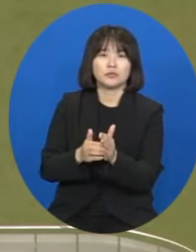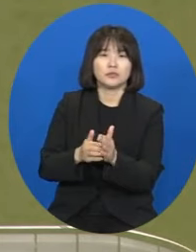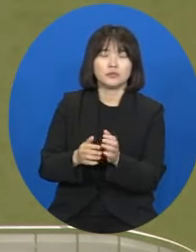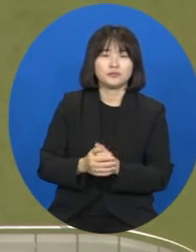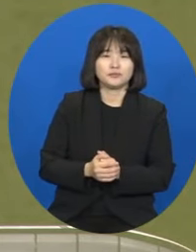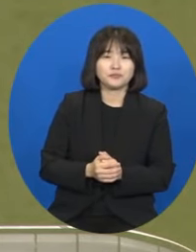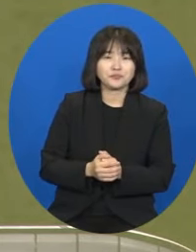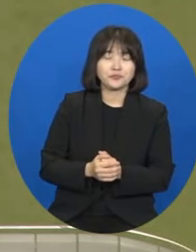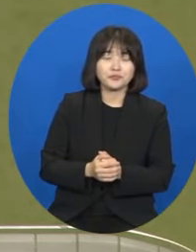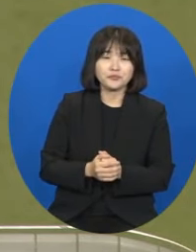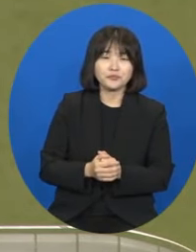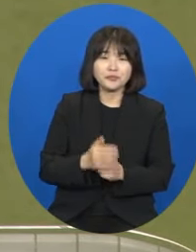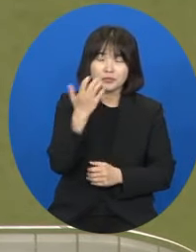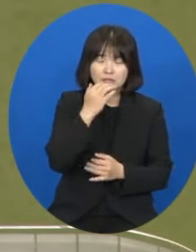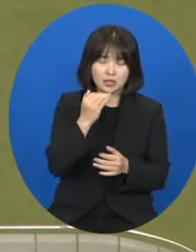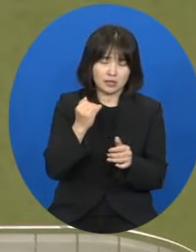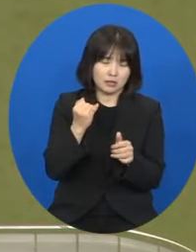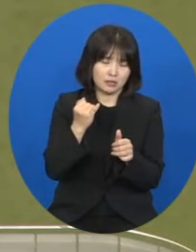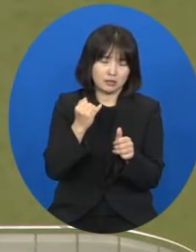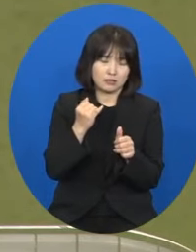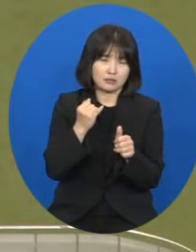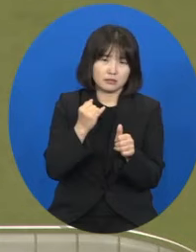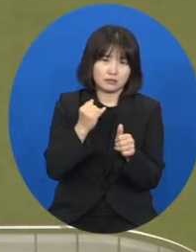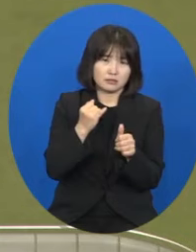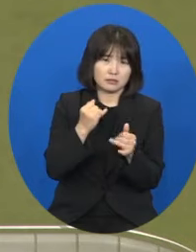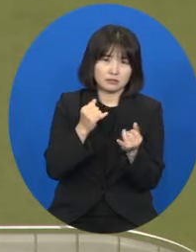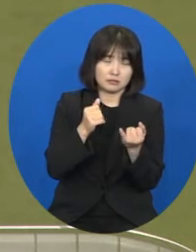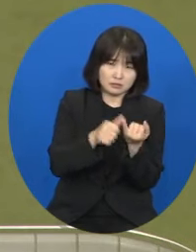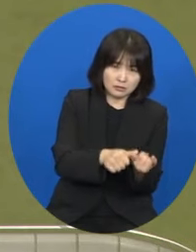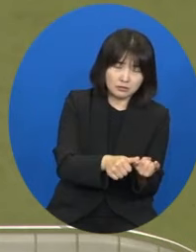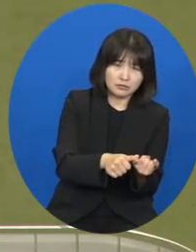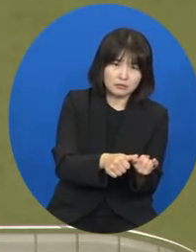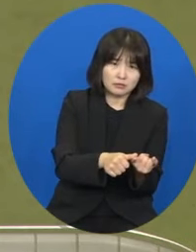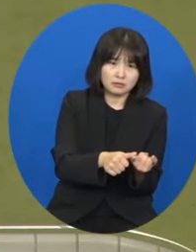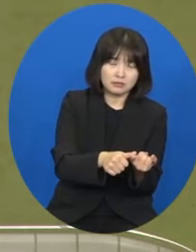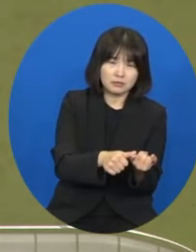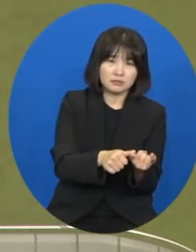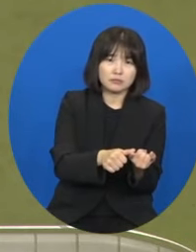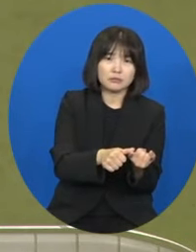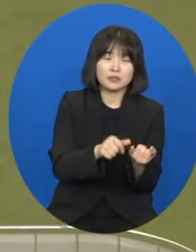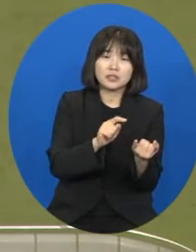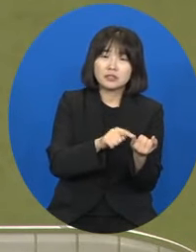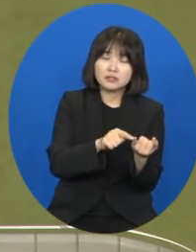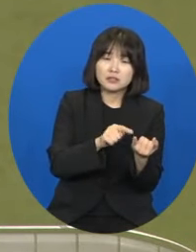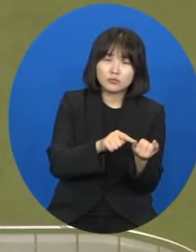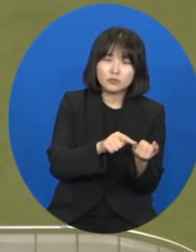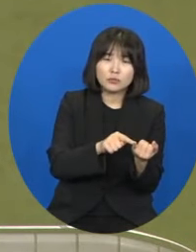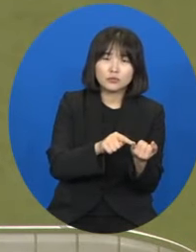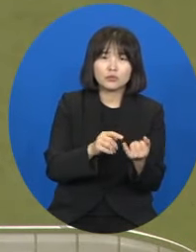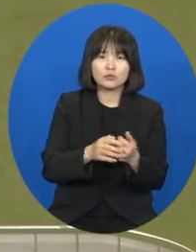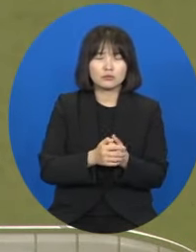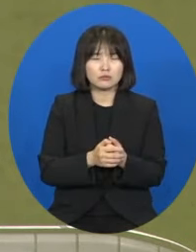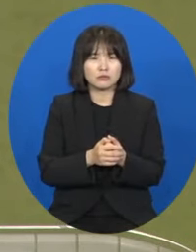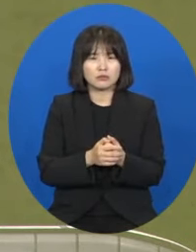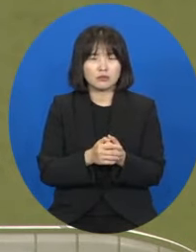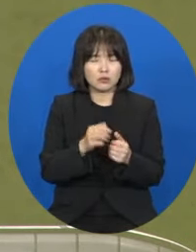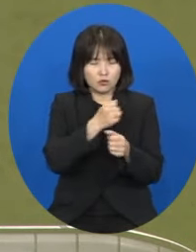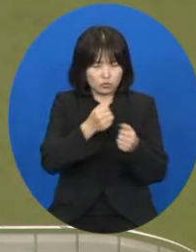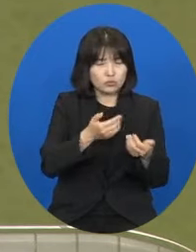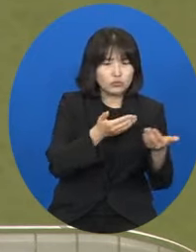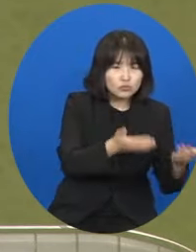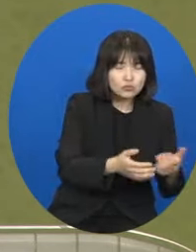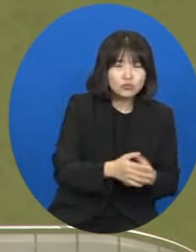잡힌 여인에게도 내가 너를 정죄하지 아니하노라, 그러나 다신 죄를 짓지 말아라. 베드로가 세 번 부인했을 때 어떻게 했습니까?